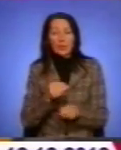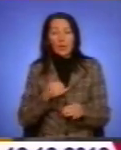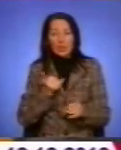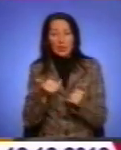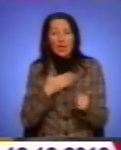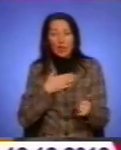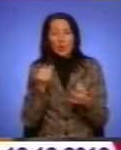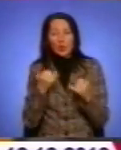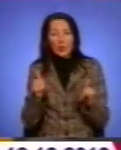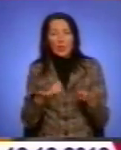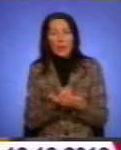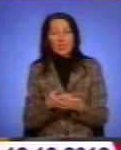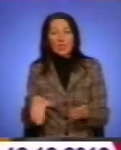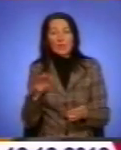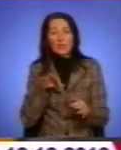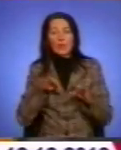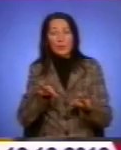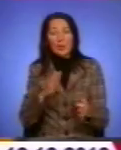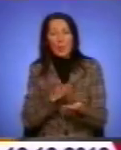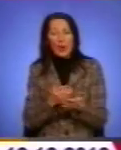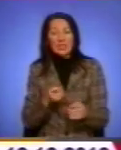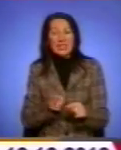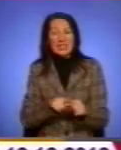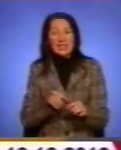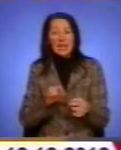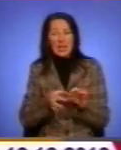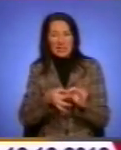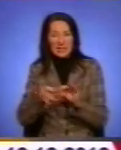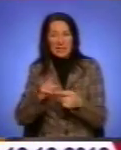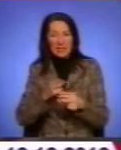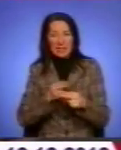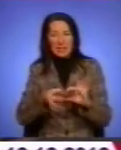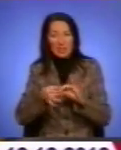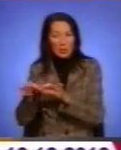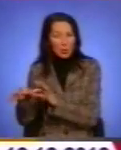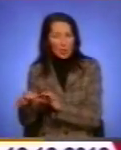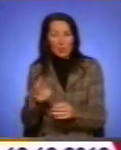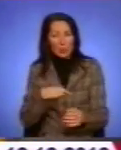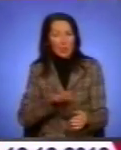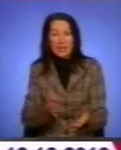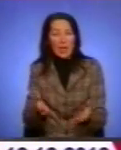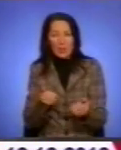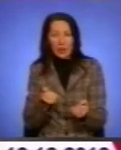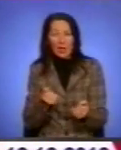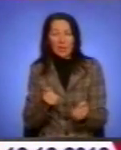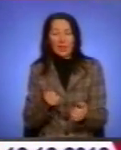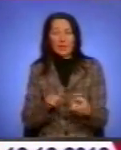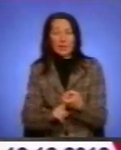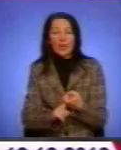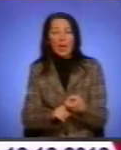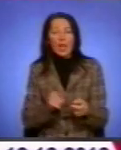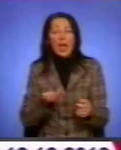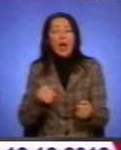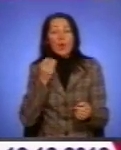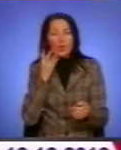майже всі автомобілі мали ці ланцюги з собою, але не надягали під час погіршення погодних умов. Після того, як